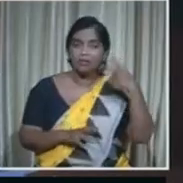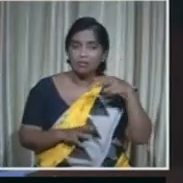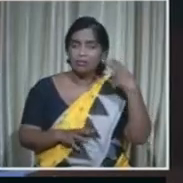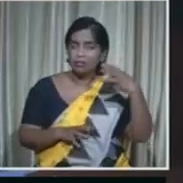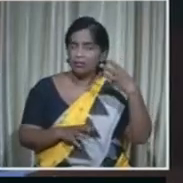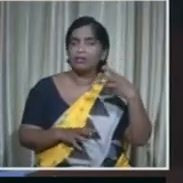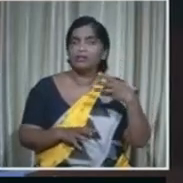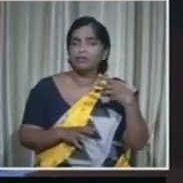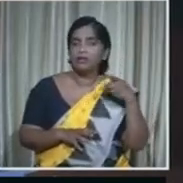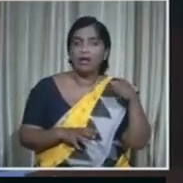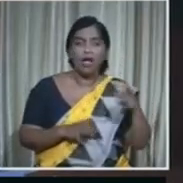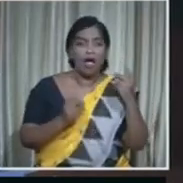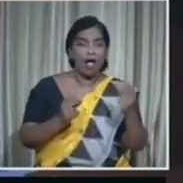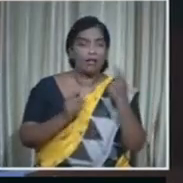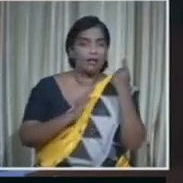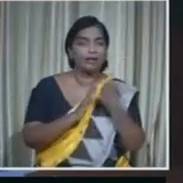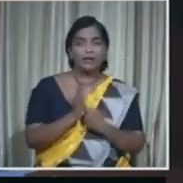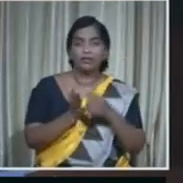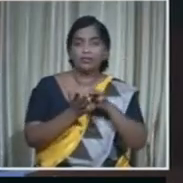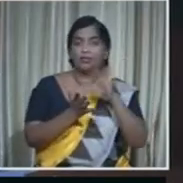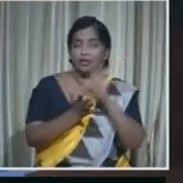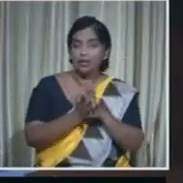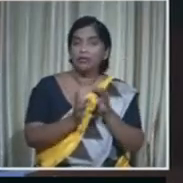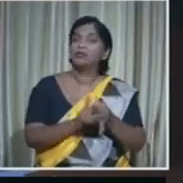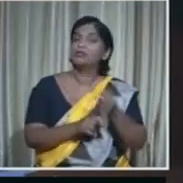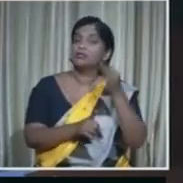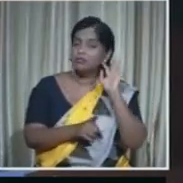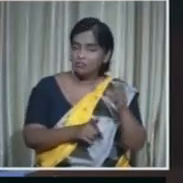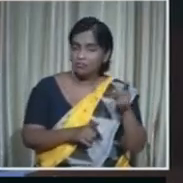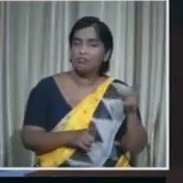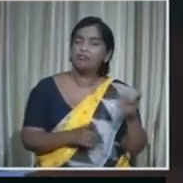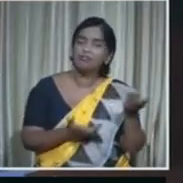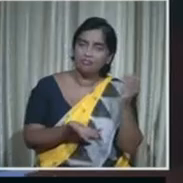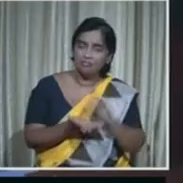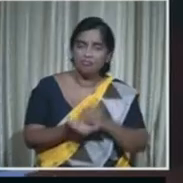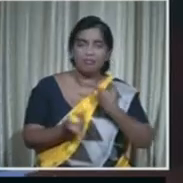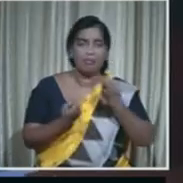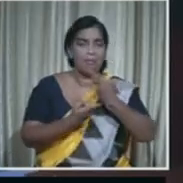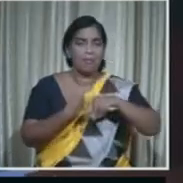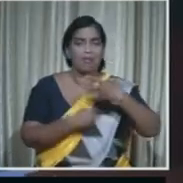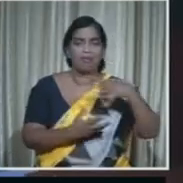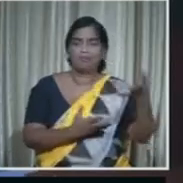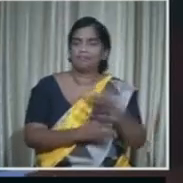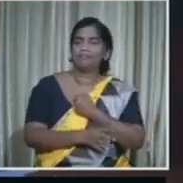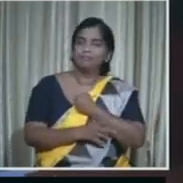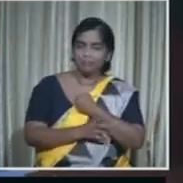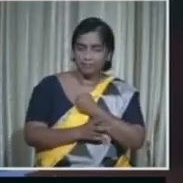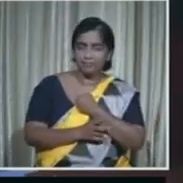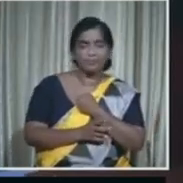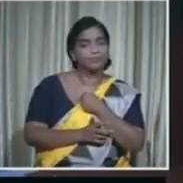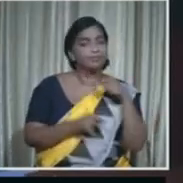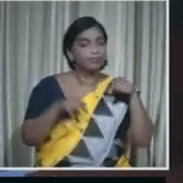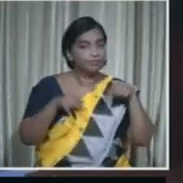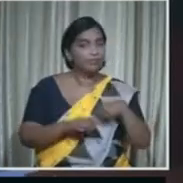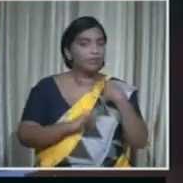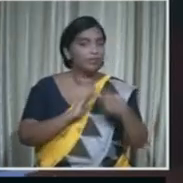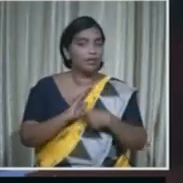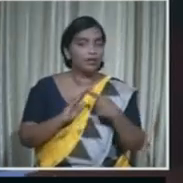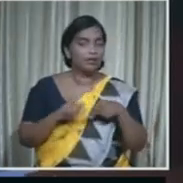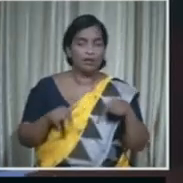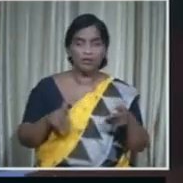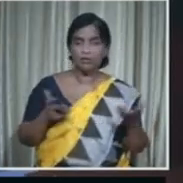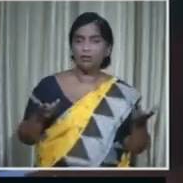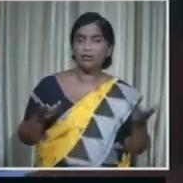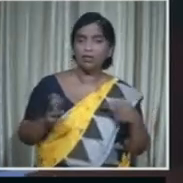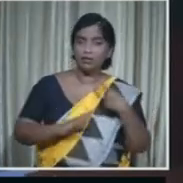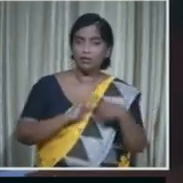යනකොට මේ හදිස් නීතිය පනවන ලද ජනාධිපතිවරයාටම නැවත එම හදිස් නීතිය ඉල්ලාස් කරගන්න සිද්ධ වෙනවා. හැබැයි දැන් රටේ මොකද වෙ තිබෙන්නේ?